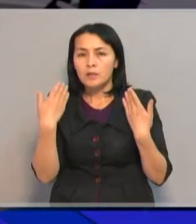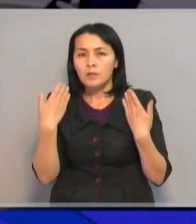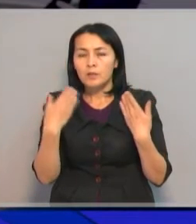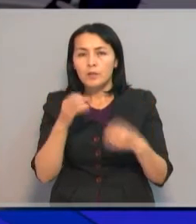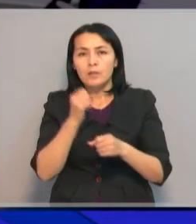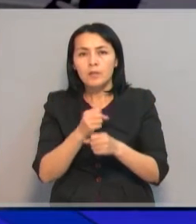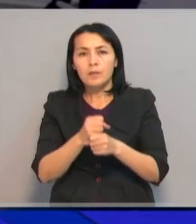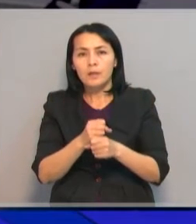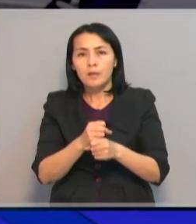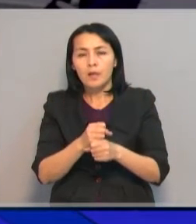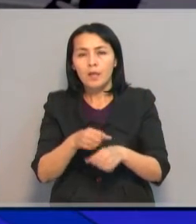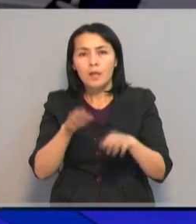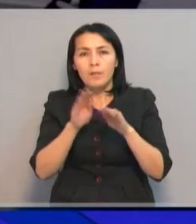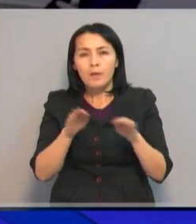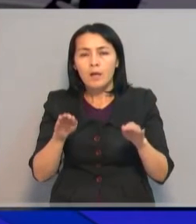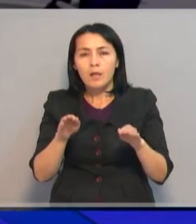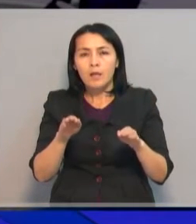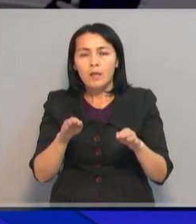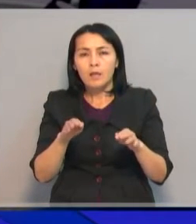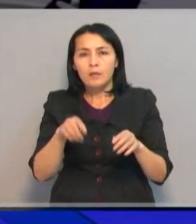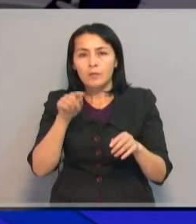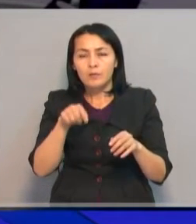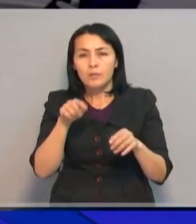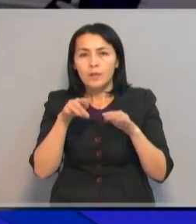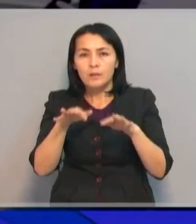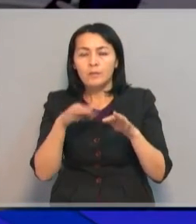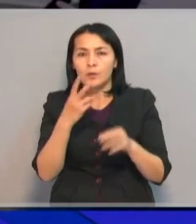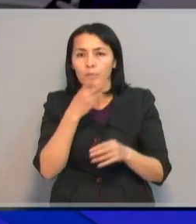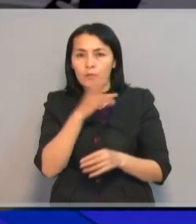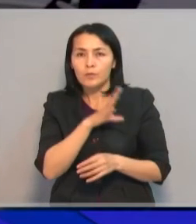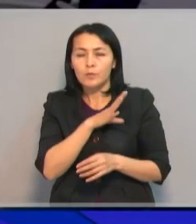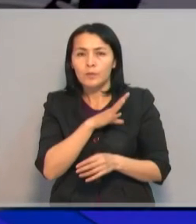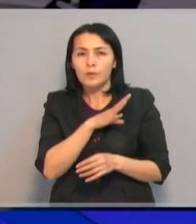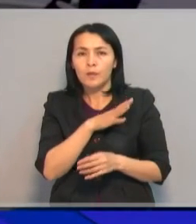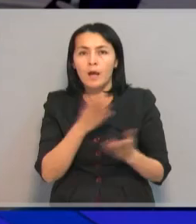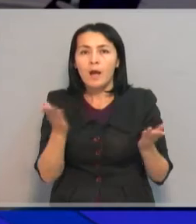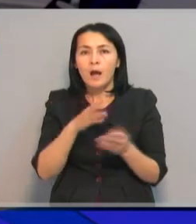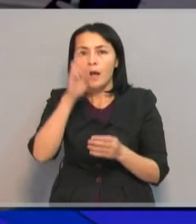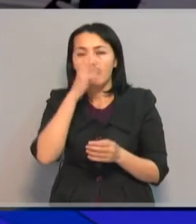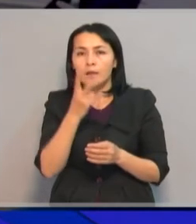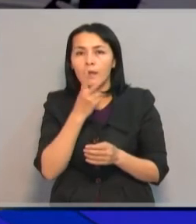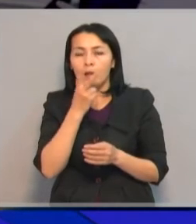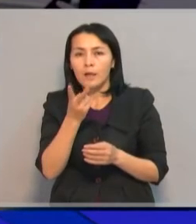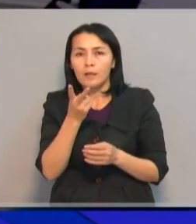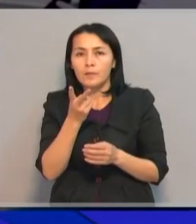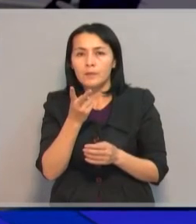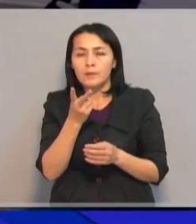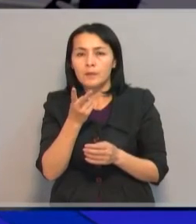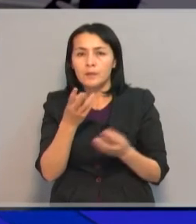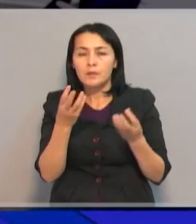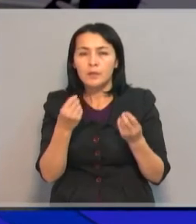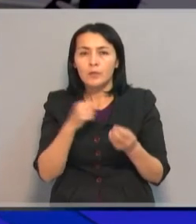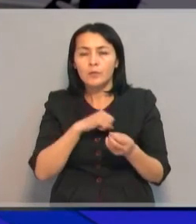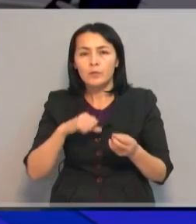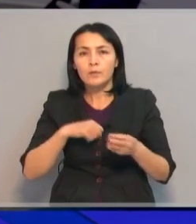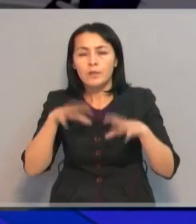көп қой. Осылардың бәрі біздің жаңағы спектакльде көрсетіліп жатыр. Қай елге қарай еліктеп жатқанымыз,